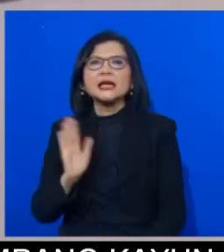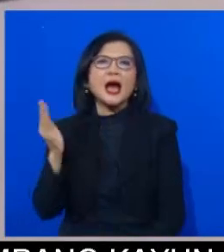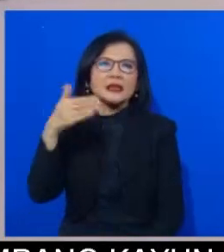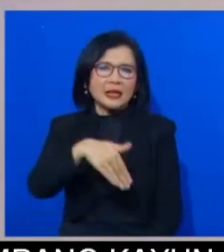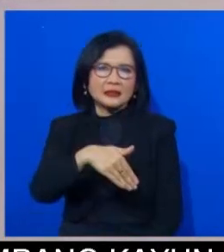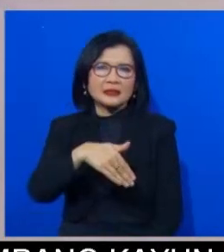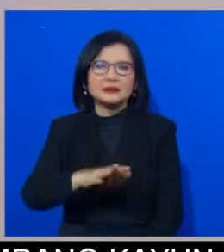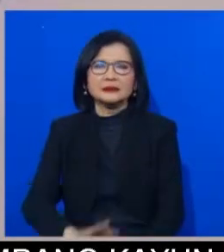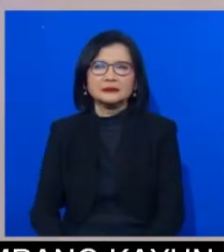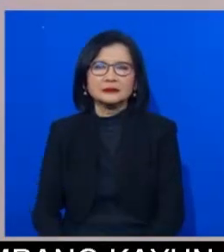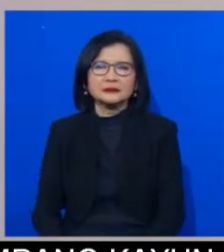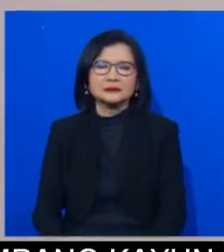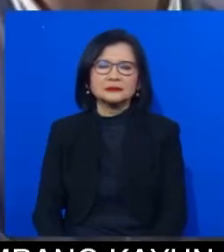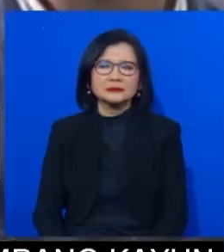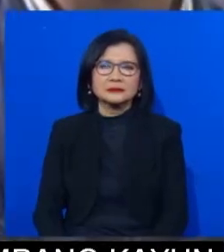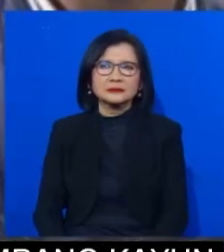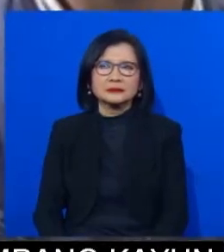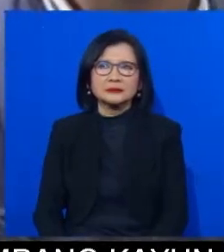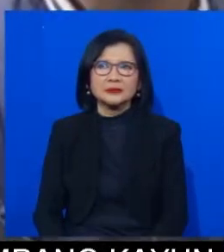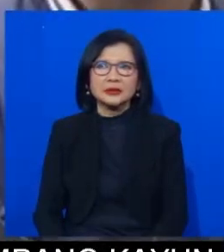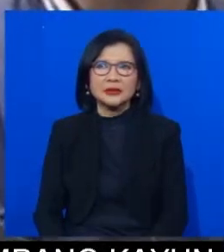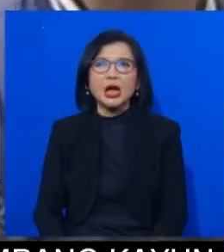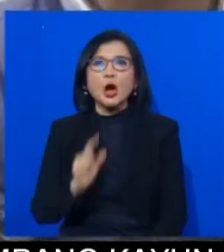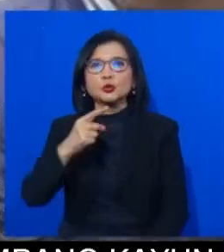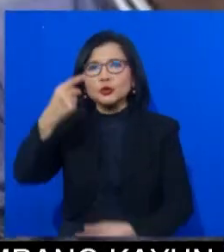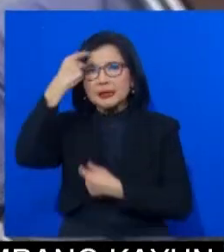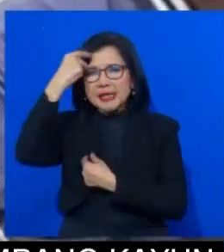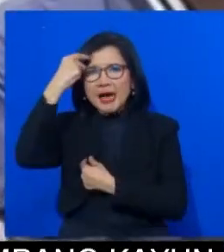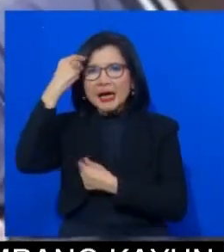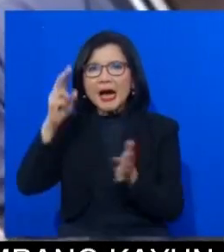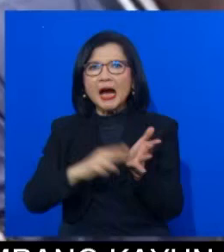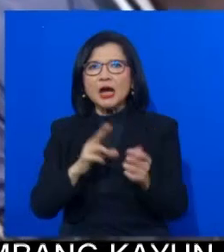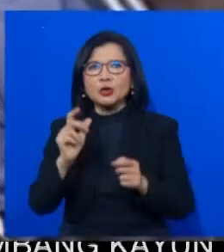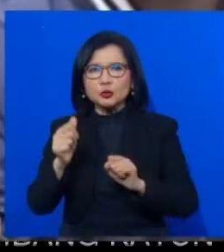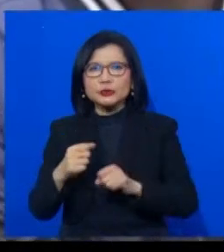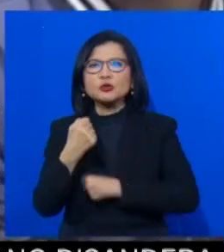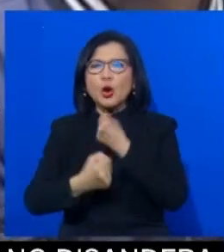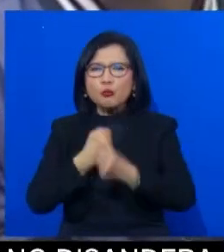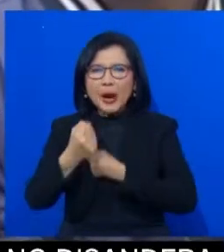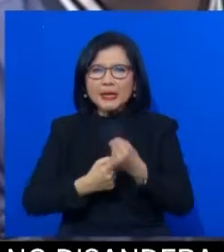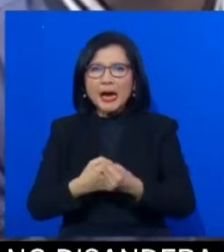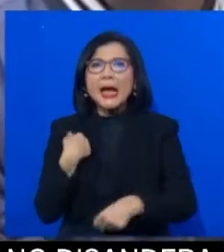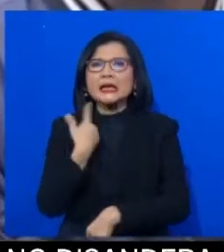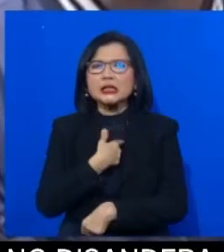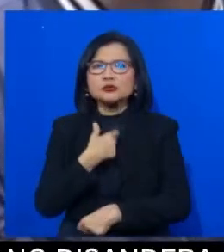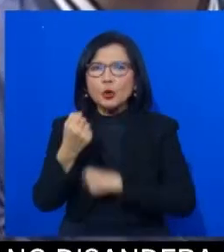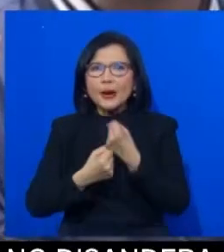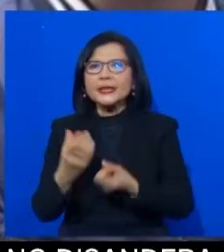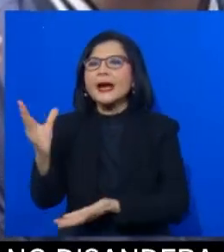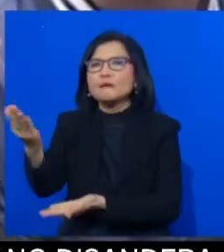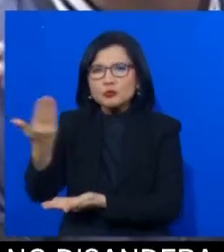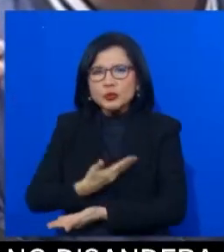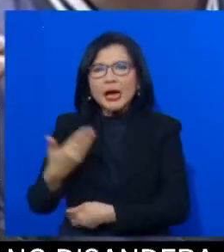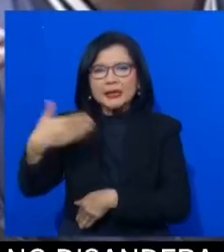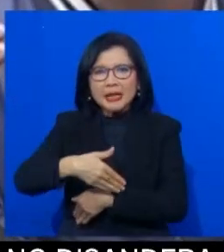di luar kota. Untuk tersangka saksi Nur, kita sudah melakukan upaya mengundang yang bersangkutan,